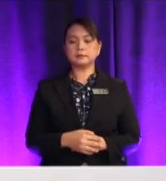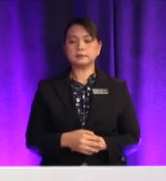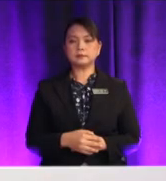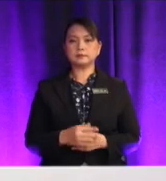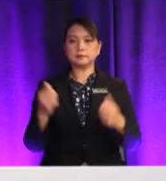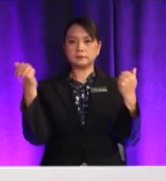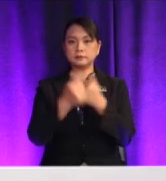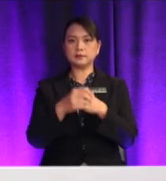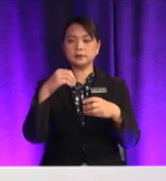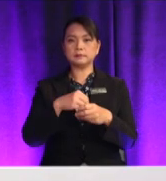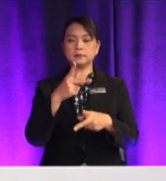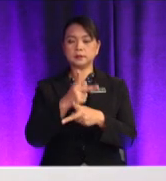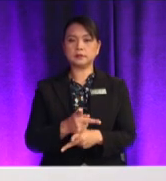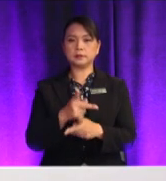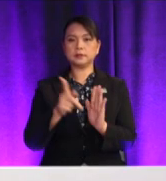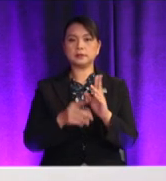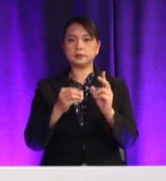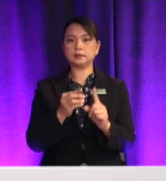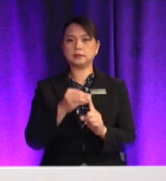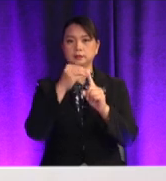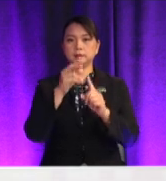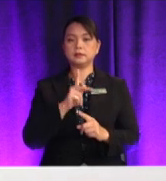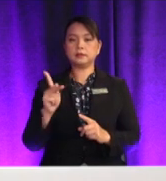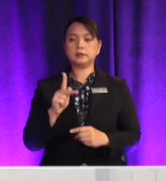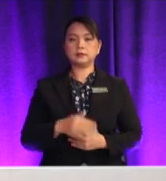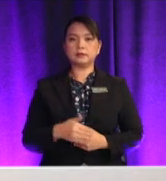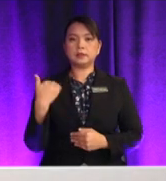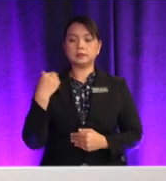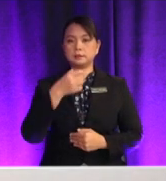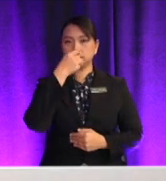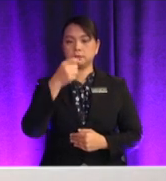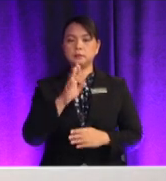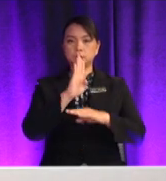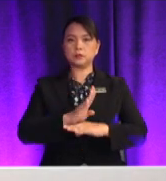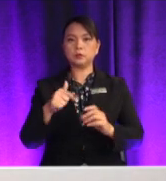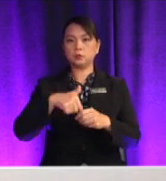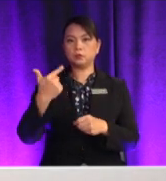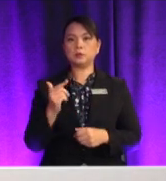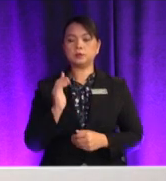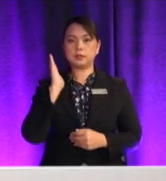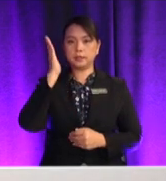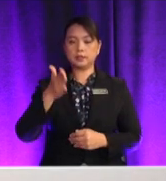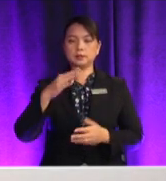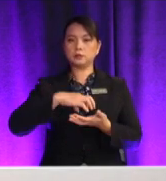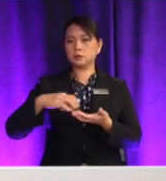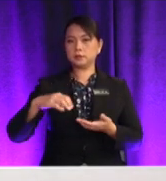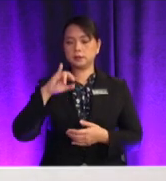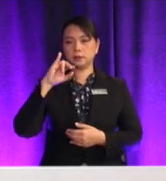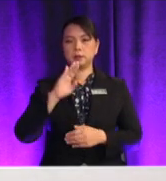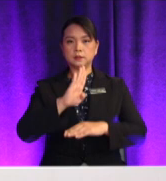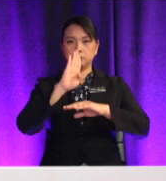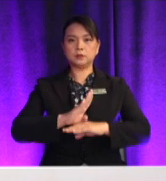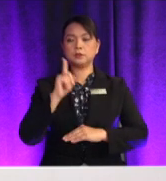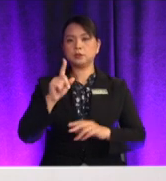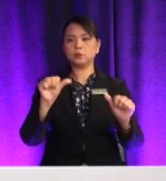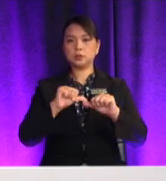Cabaran dalam mengekalkan keunikan rakyat Malaysia ialah pengaruh budaya luar yang akan menghakiskan jati diri dan budaya sesuatu